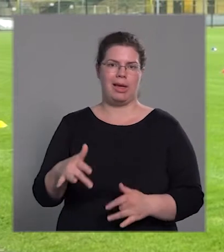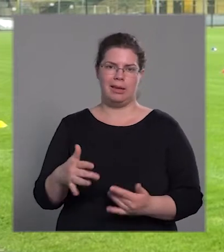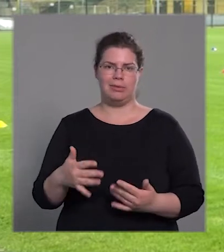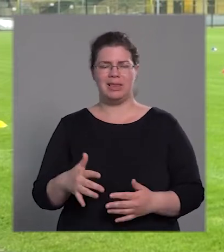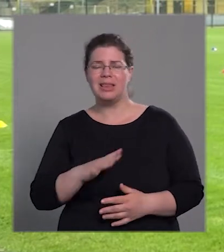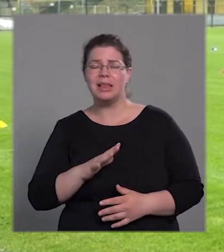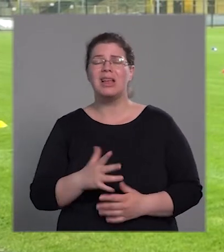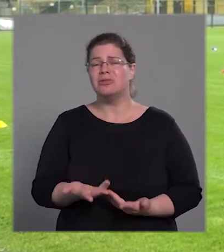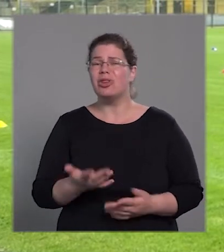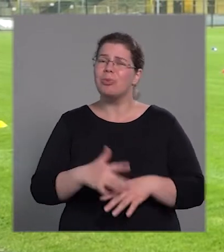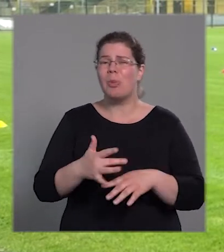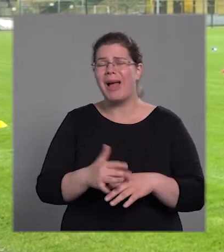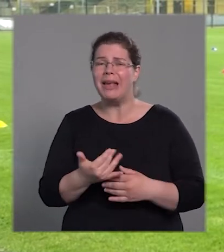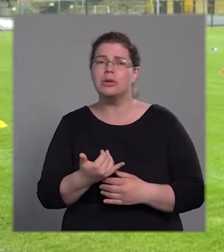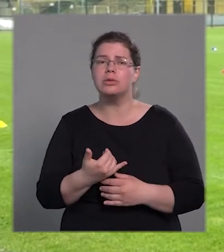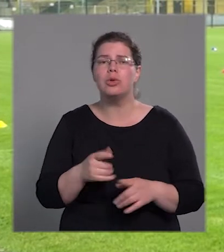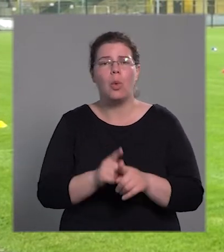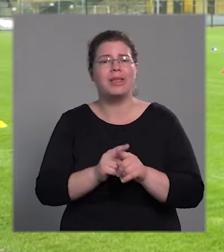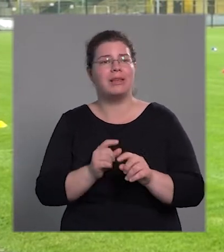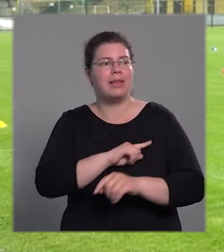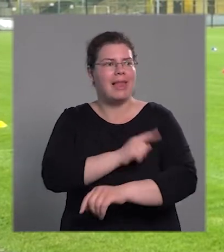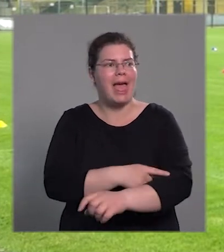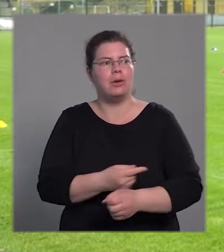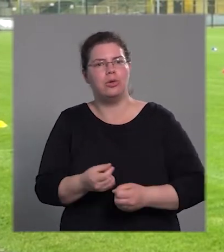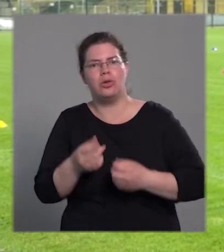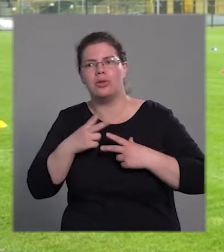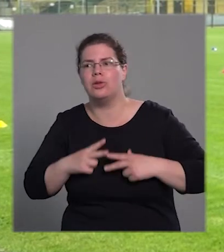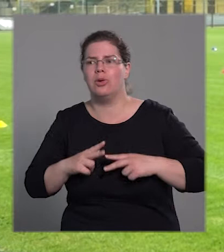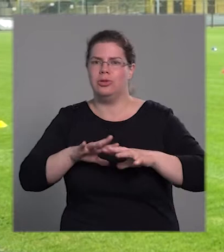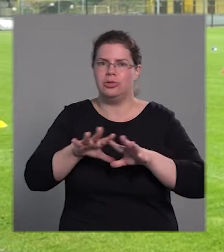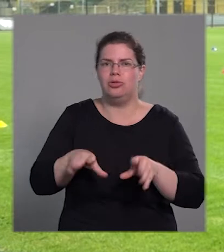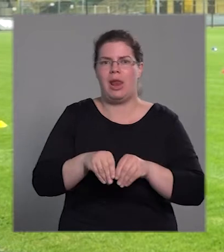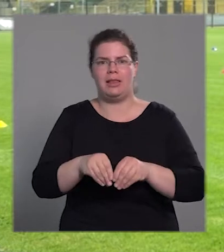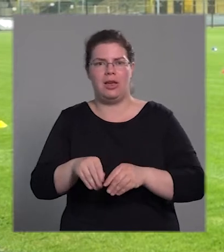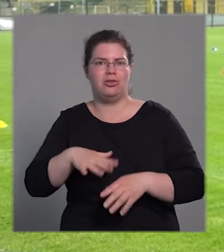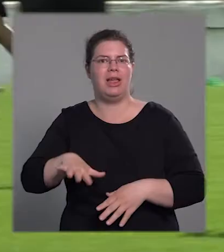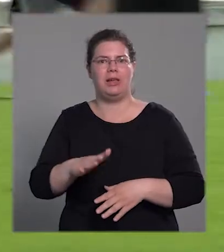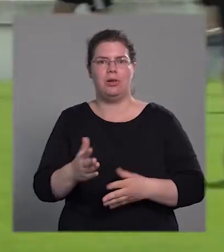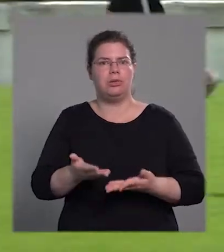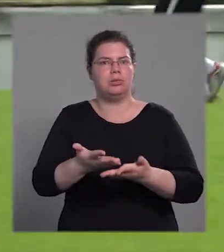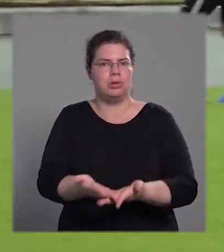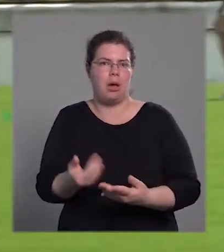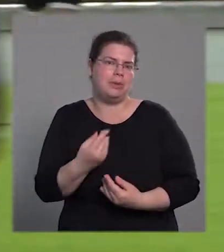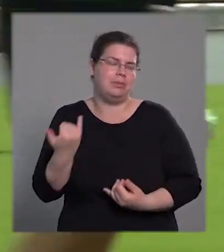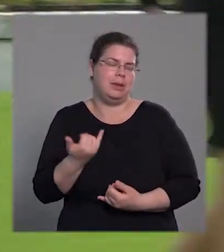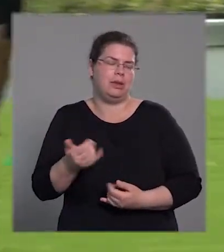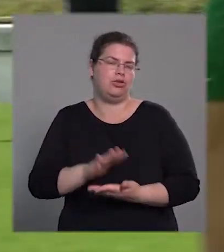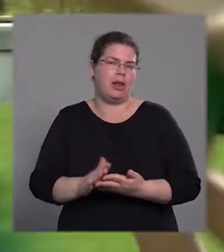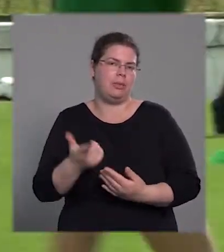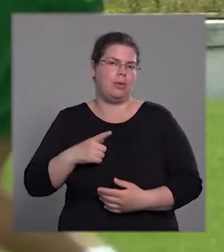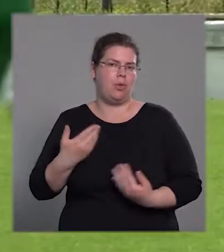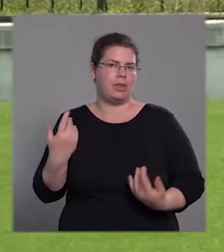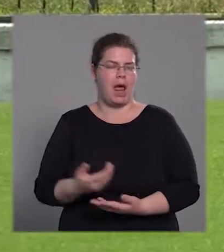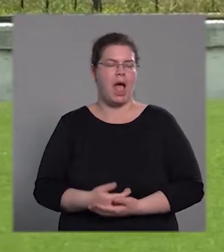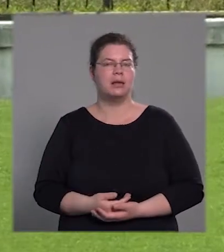hogy próbáljunk ugyanazt azt az erőt sugározni, azt a nyugodt családias légkört, ami mindig is jellemző volt ránk. Maguk